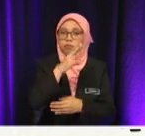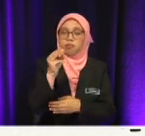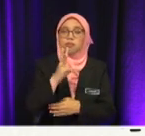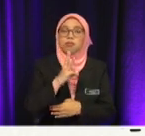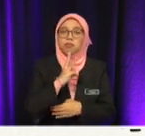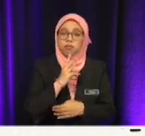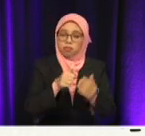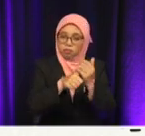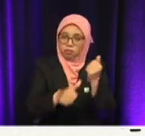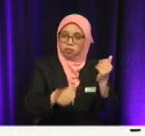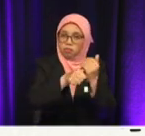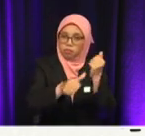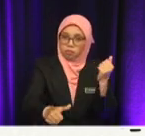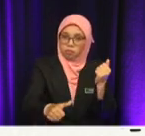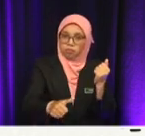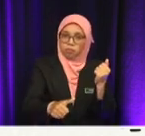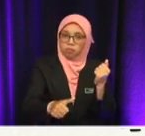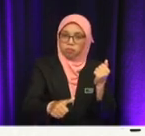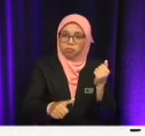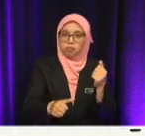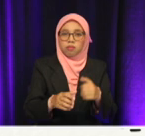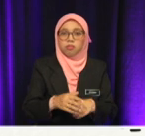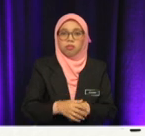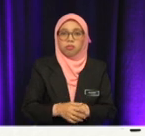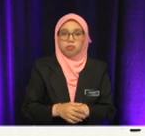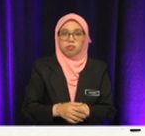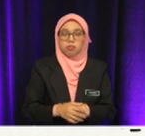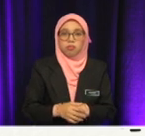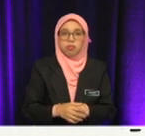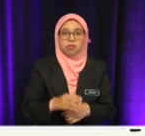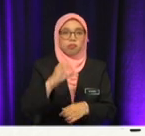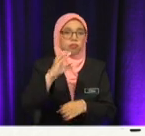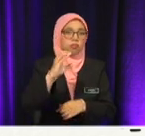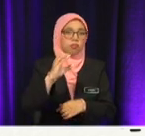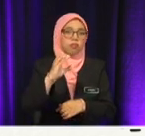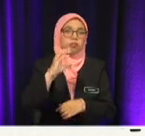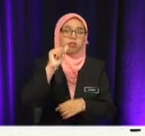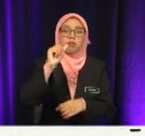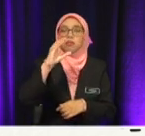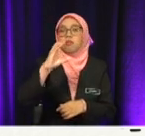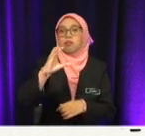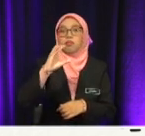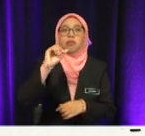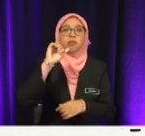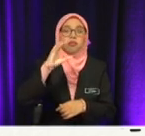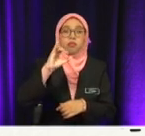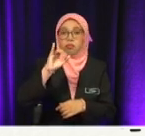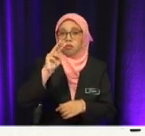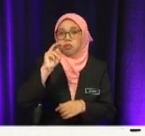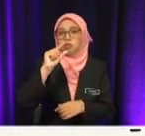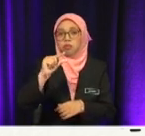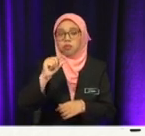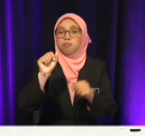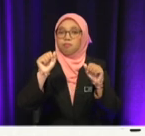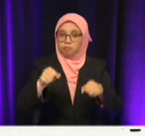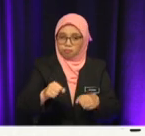selain daripada cerit berit, salmonella dan juga cacing boleh disebarkan melalui bawaan makanan atau air,